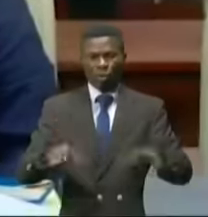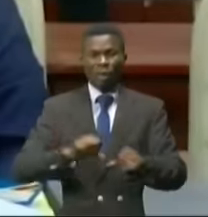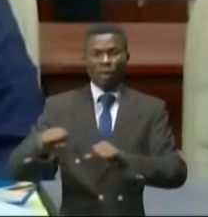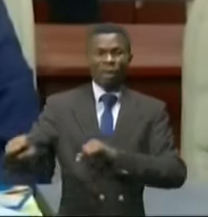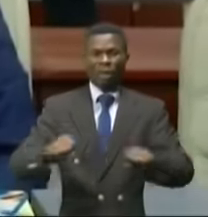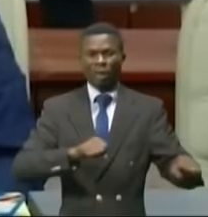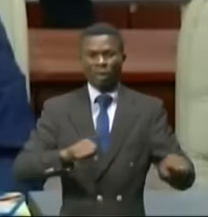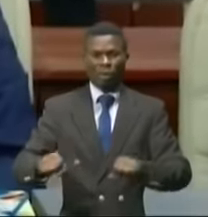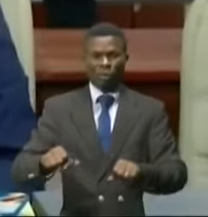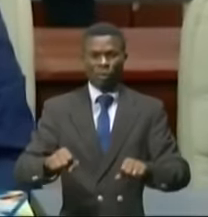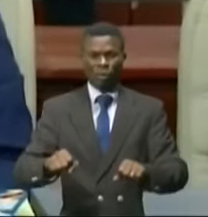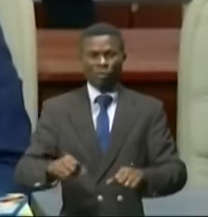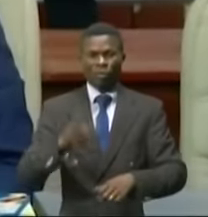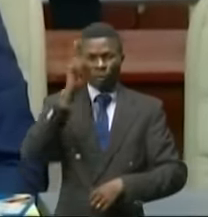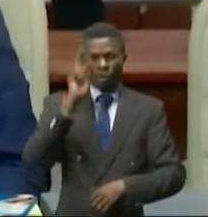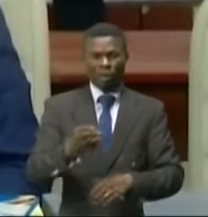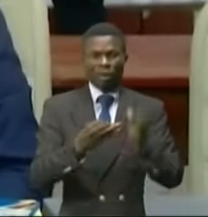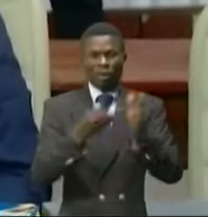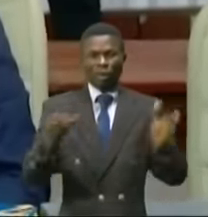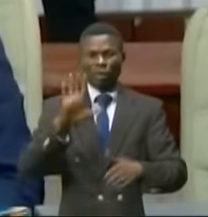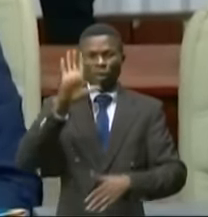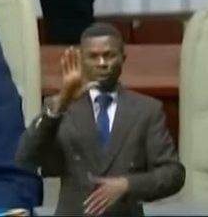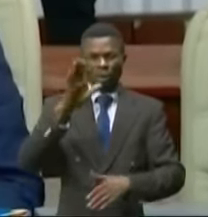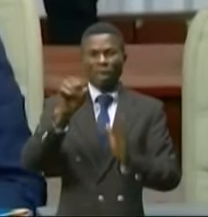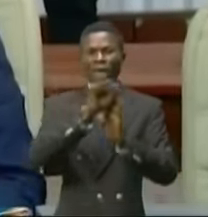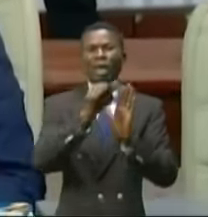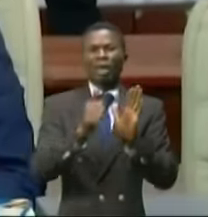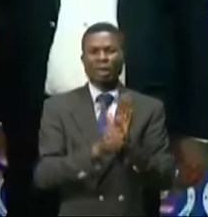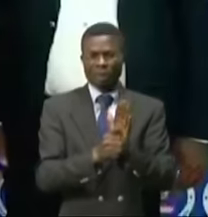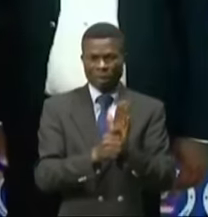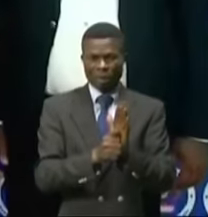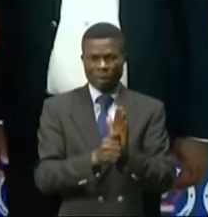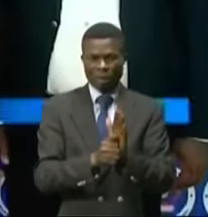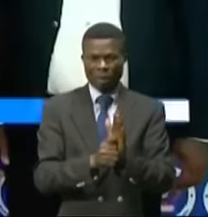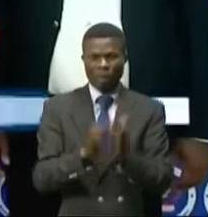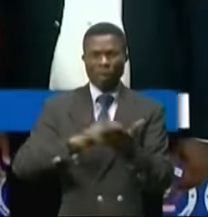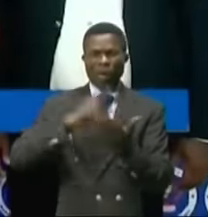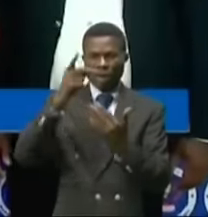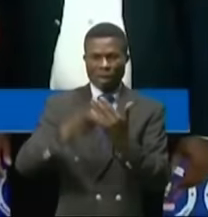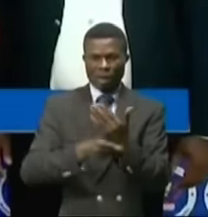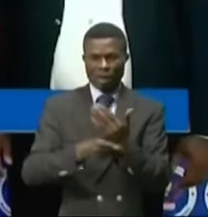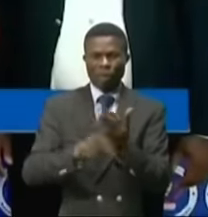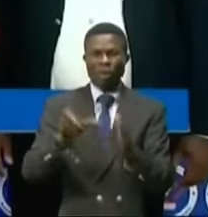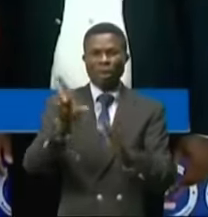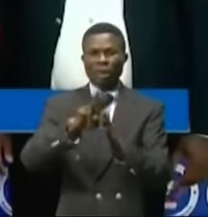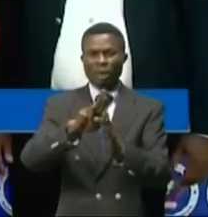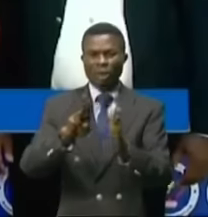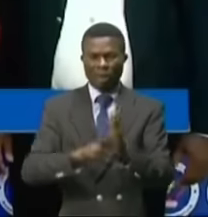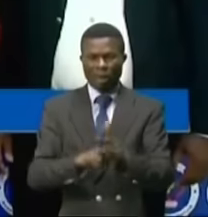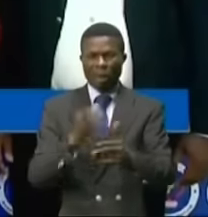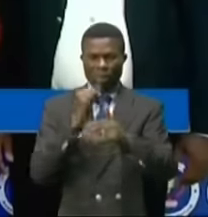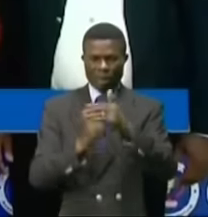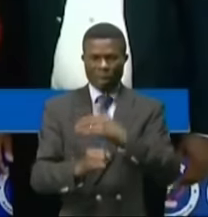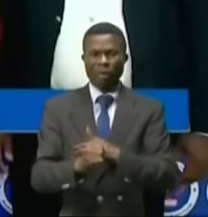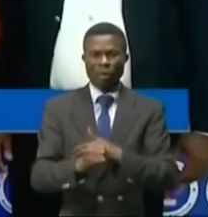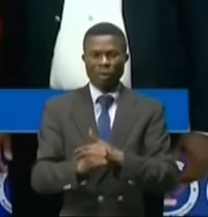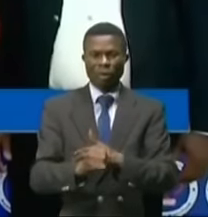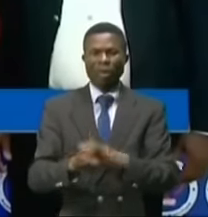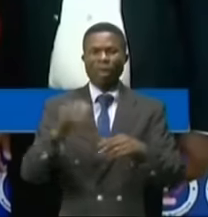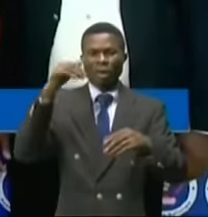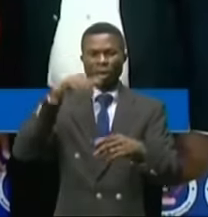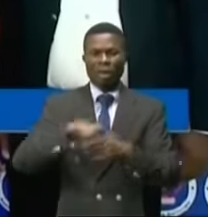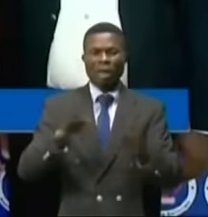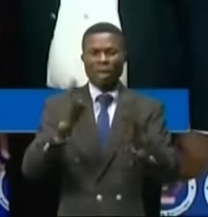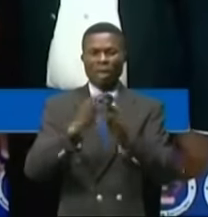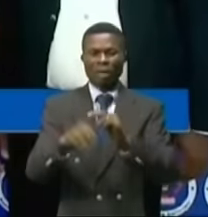l'examen de 275 articles de l'avant-projet du règlement intérieur de l'Assemblée